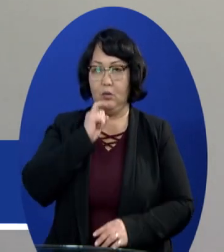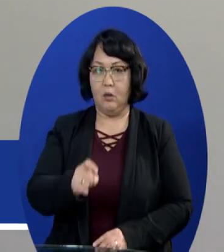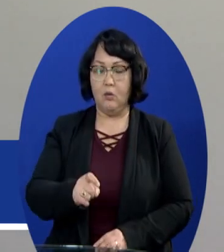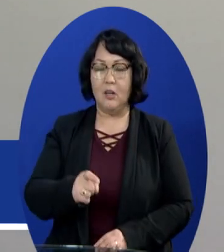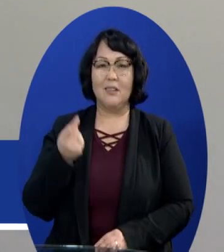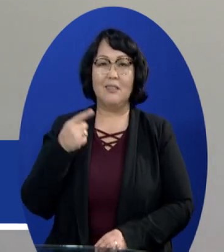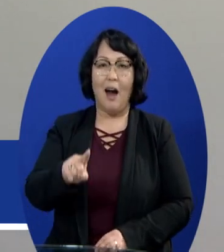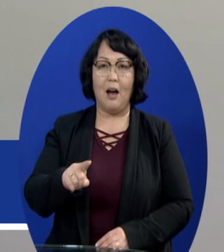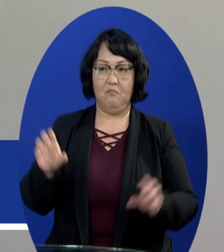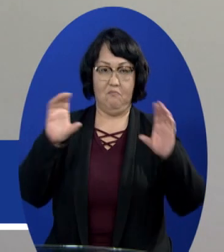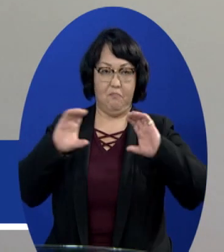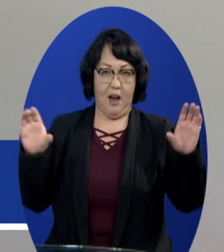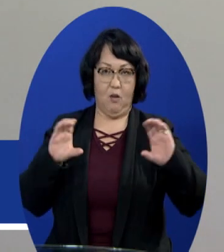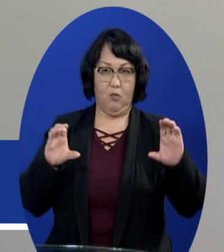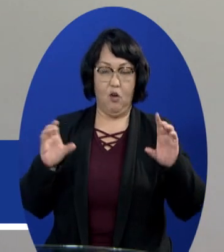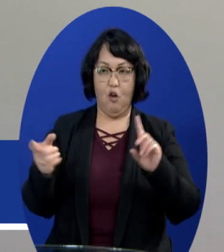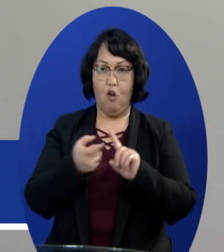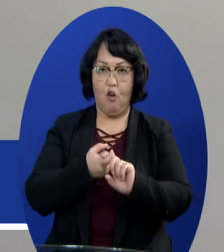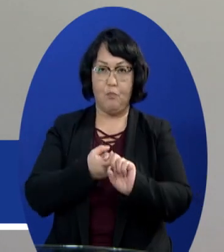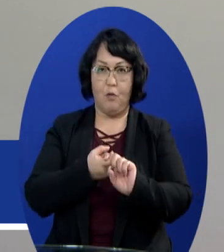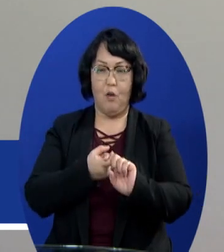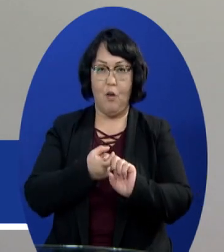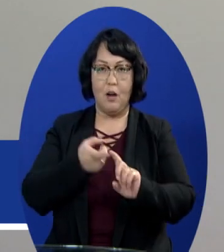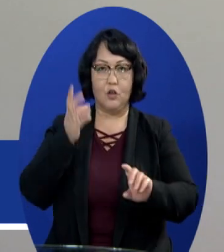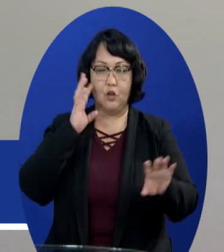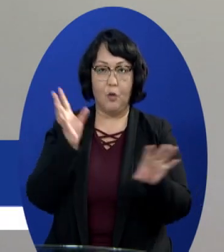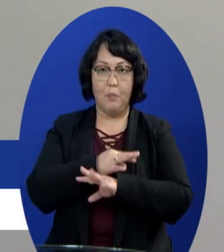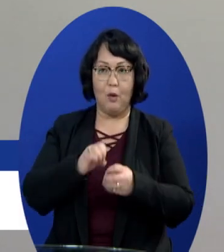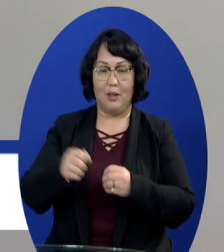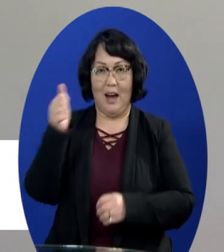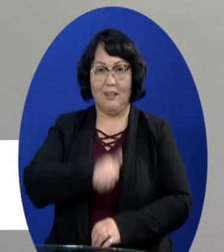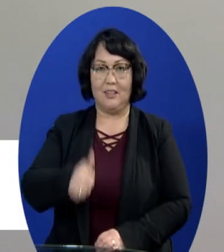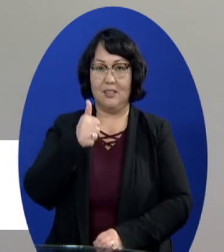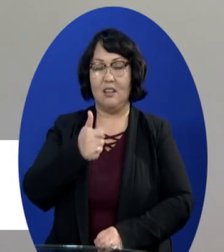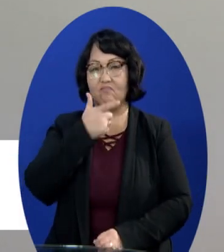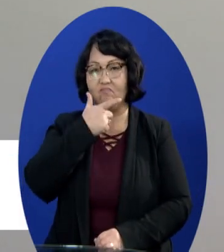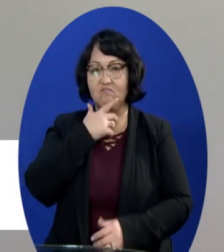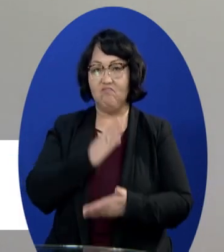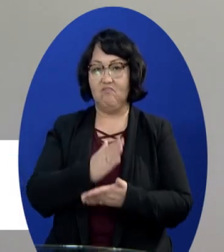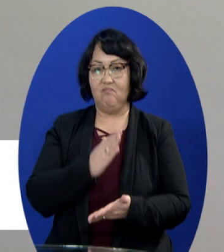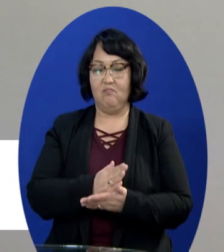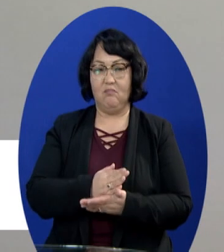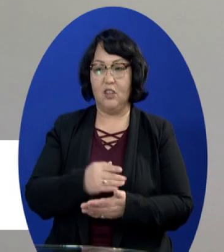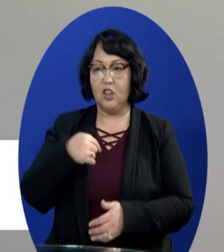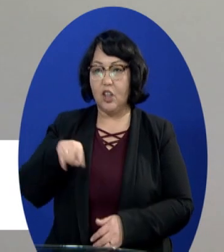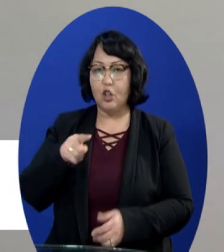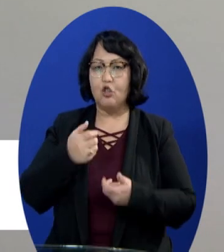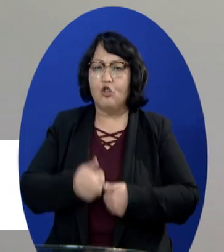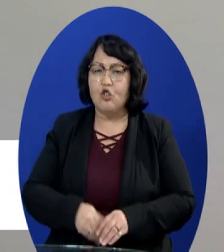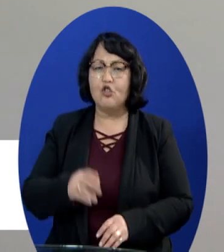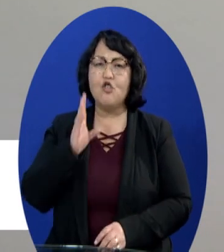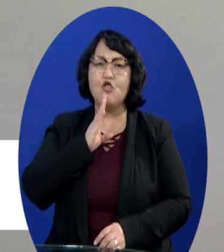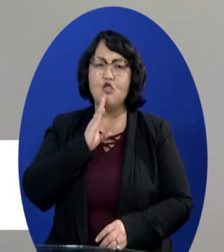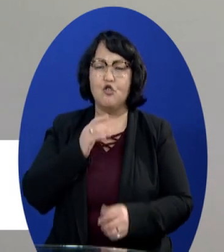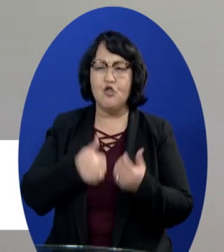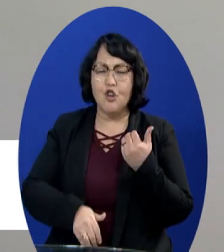хоёр байгууллагын уялдаа албаа, ерэн уялдаа албаа хангалтгүй байна. Тухайн хүнийг яаралтай